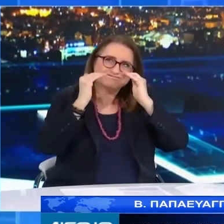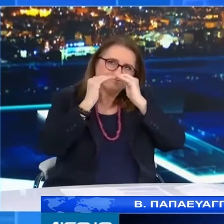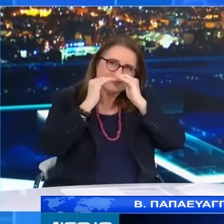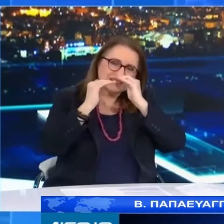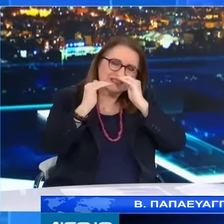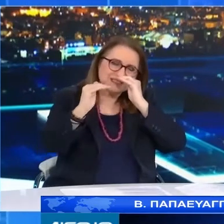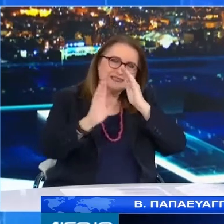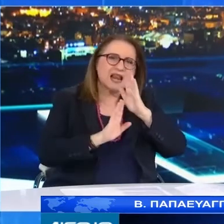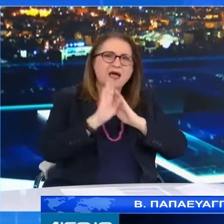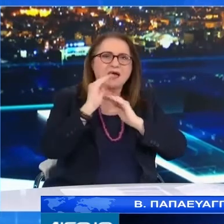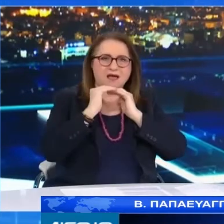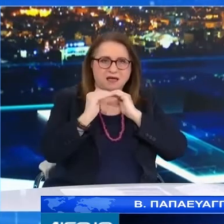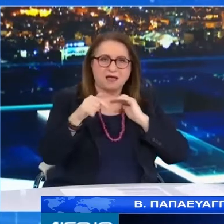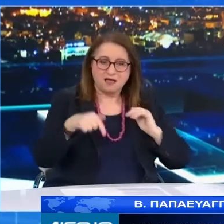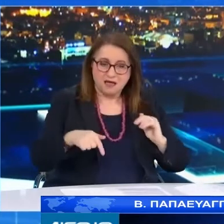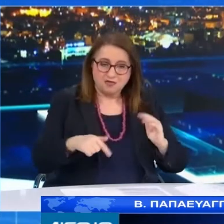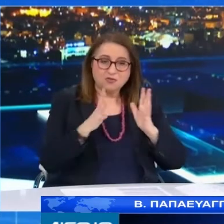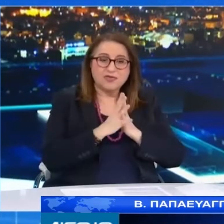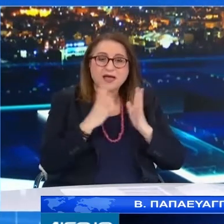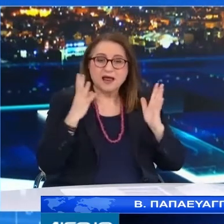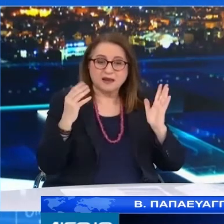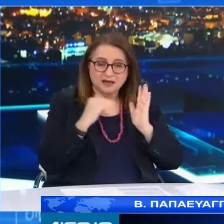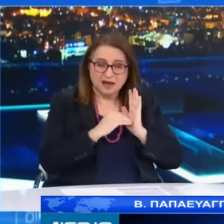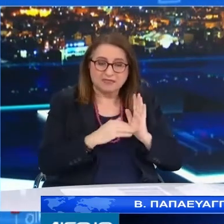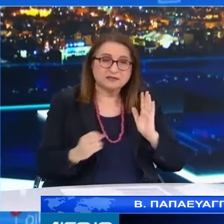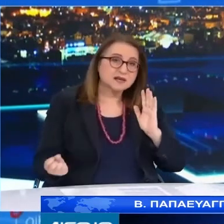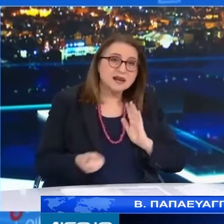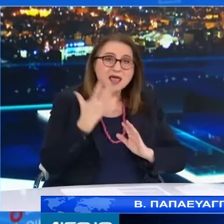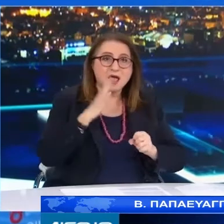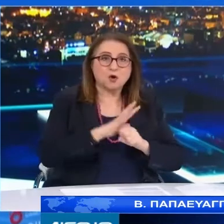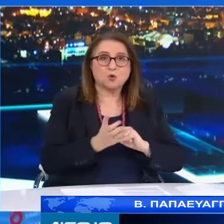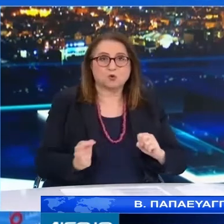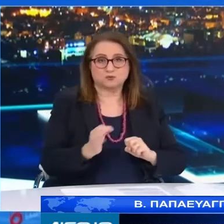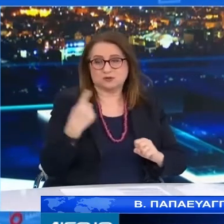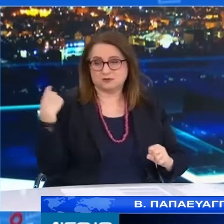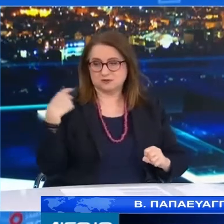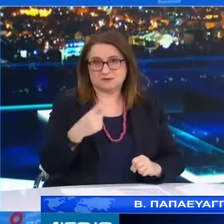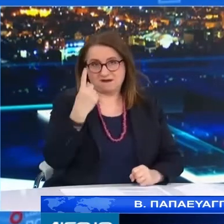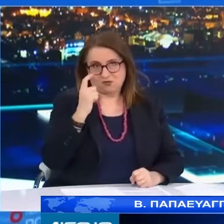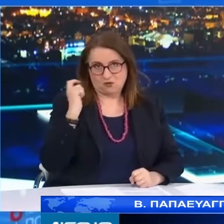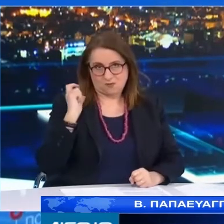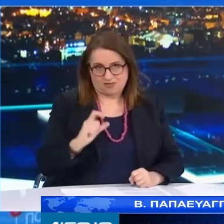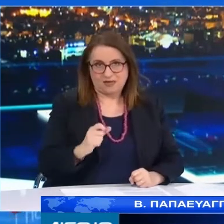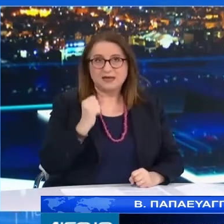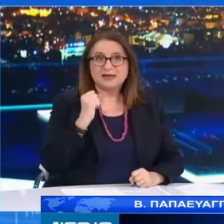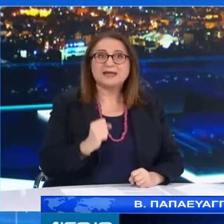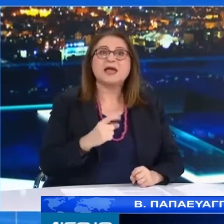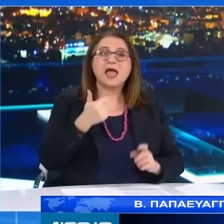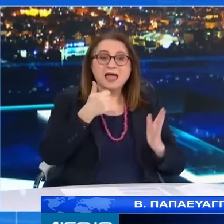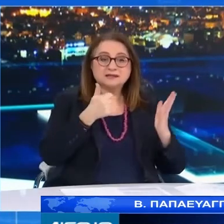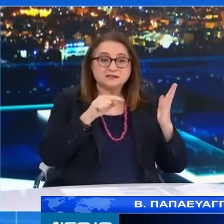διαγνώστηκαν 19.000 νέα κρούσματα μέσα στην τελευταία εβδομάδα, ενώ ο δείκτης θετικότητας παραμένει ψηλός